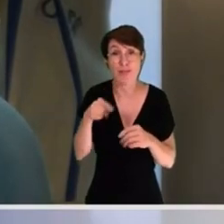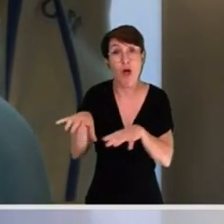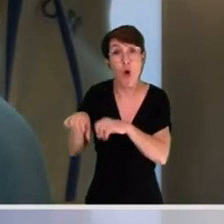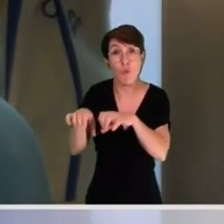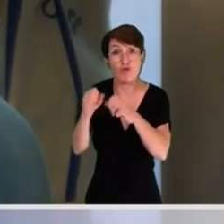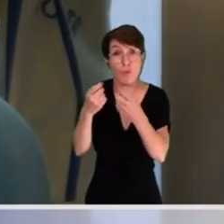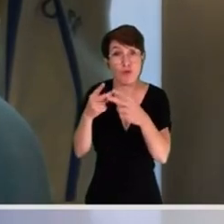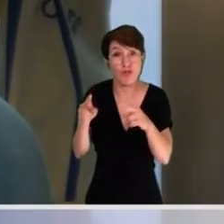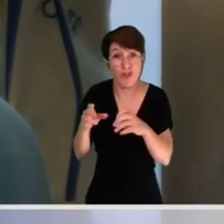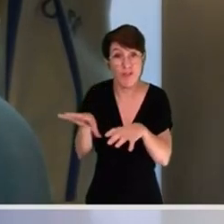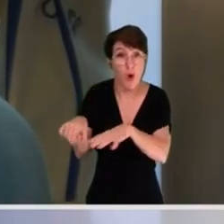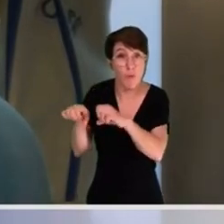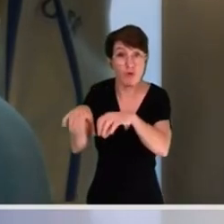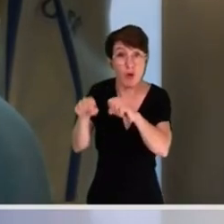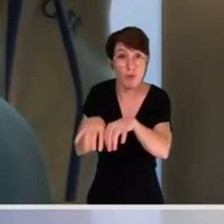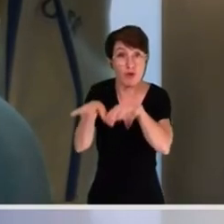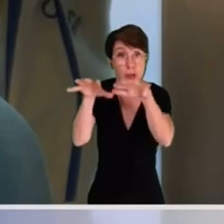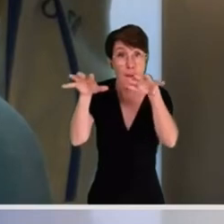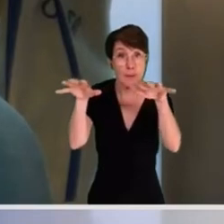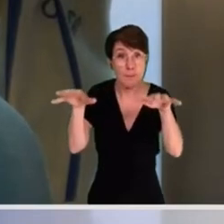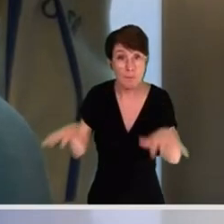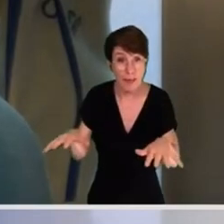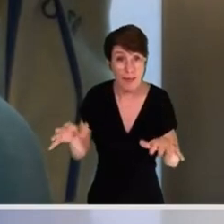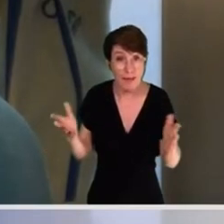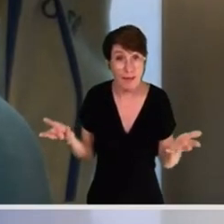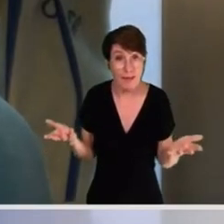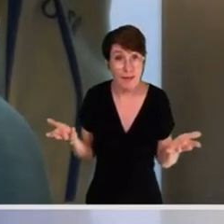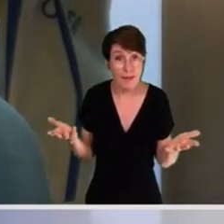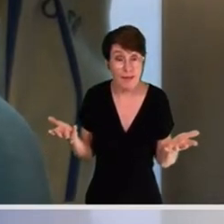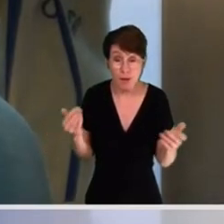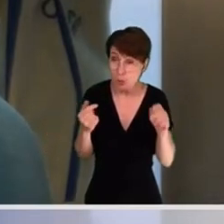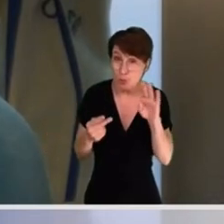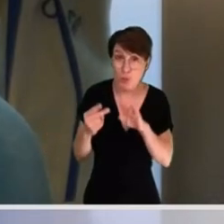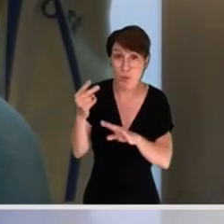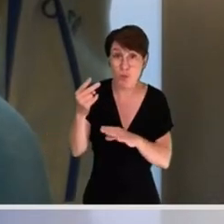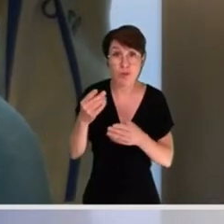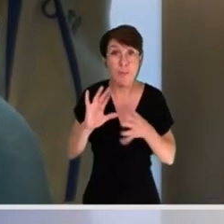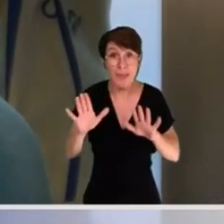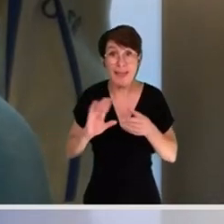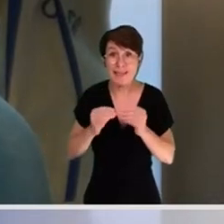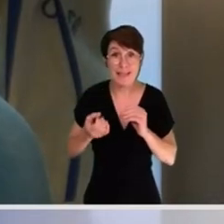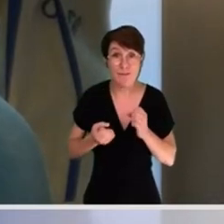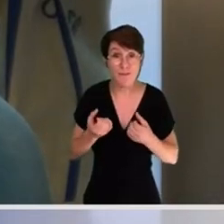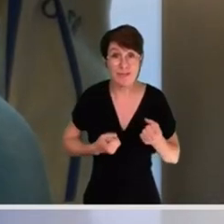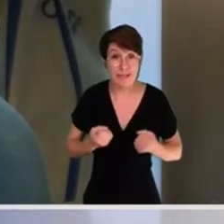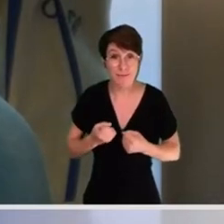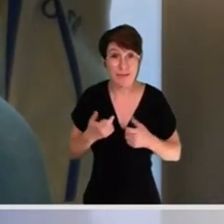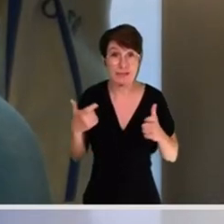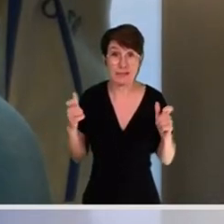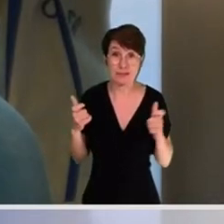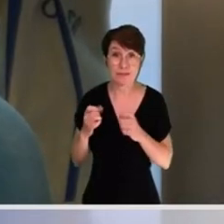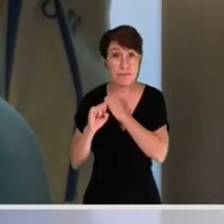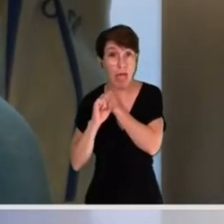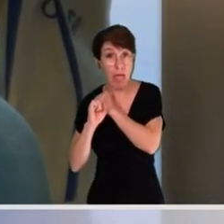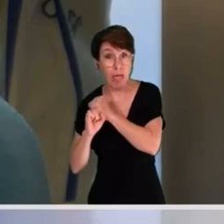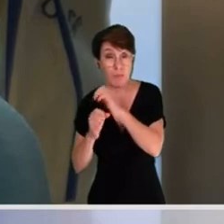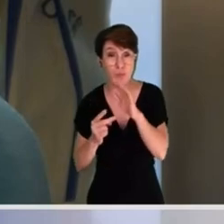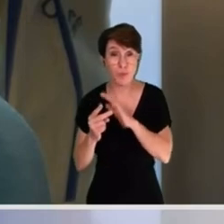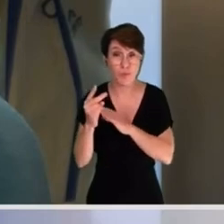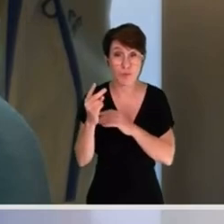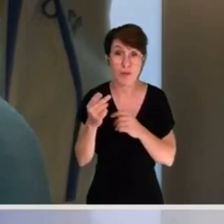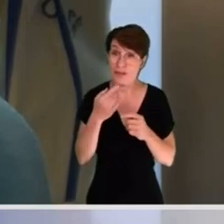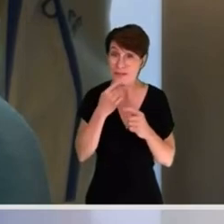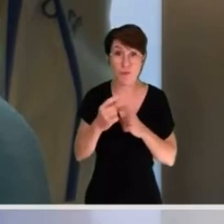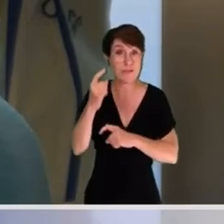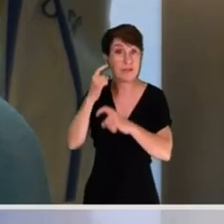dans une ville où, je rappelle, les services sont, eux, de plus en plus restreints. Et nous sommes revenus aux encours de dette